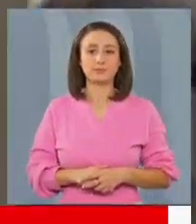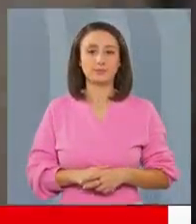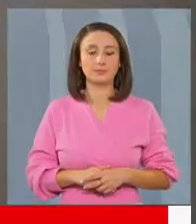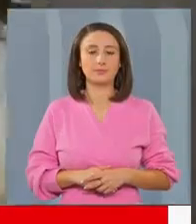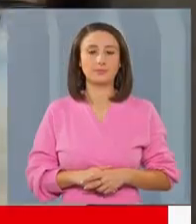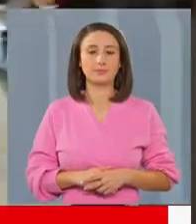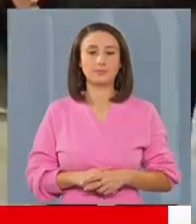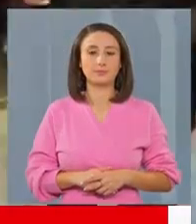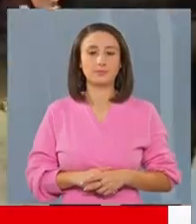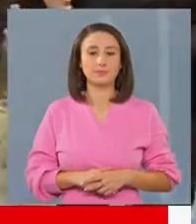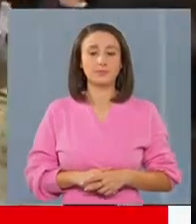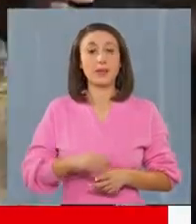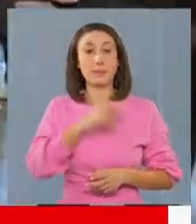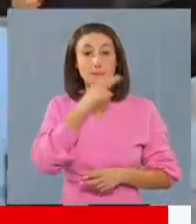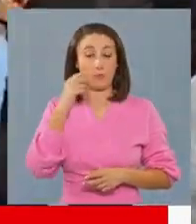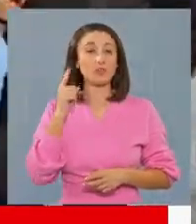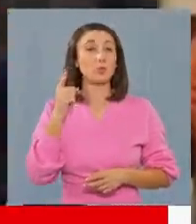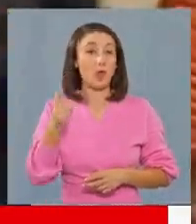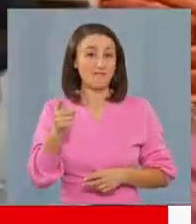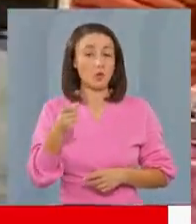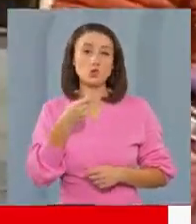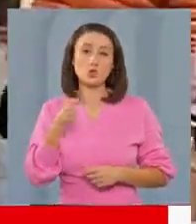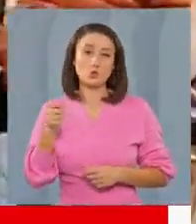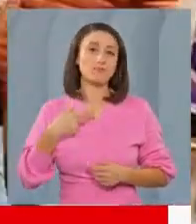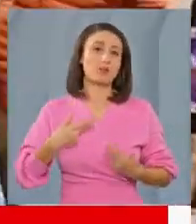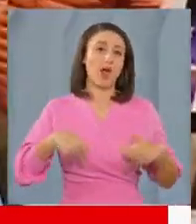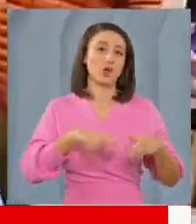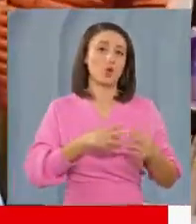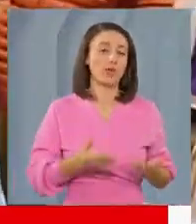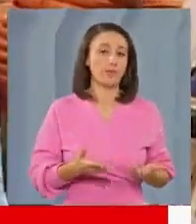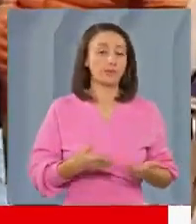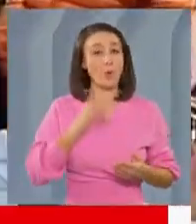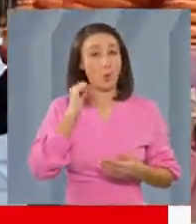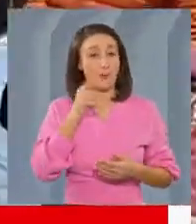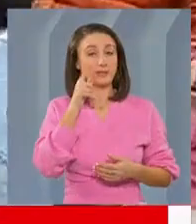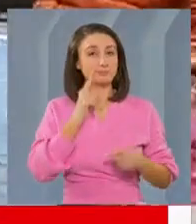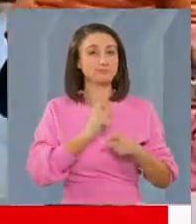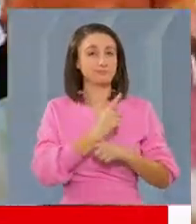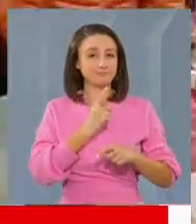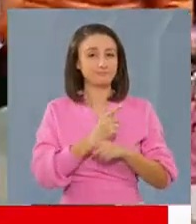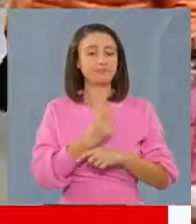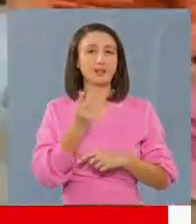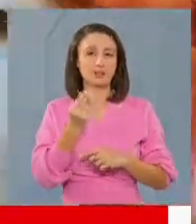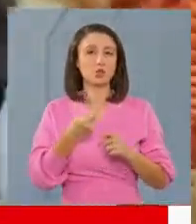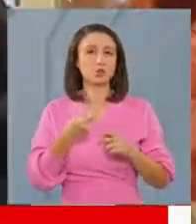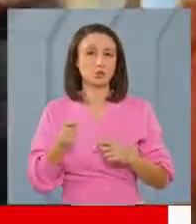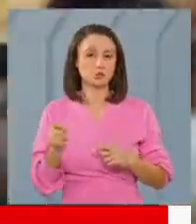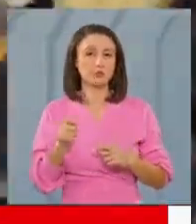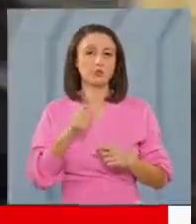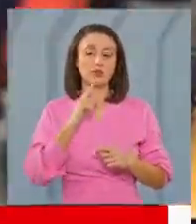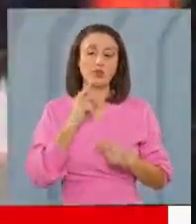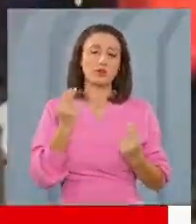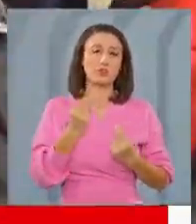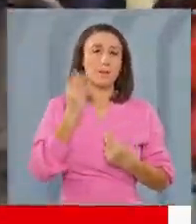scumpirii lăsă la noi. Oamenii ironizează comportamentul companiilor, în special cele din domeniul petrolului, gazelor și energiei, care fac pe